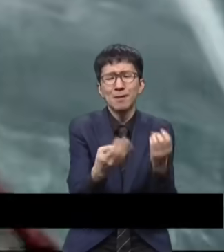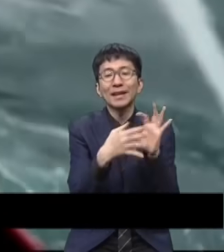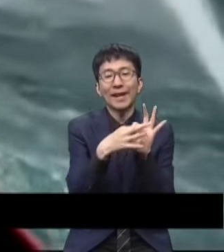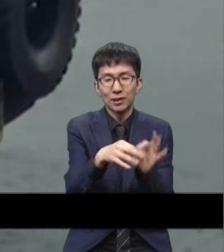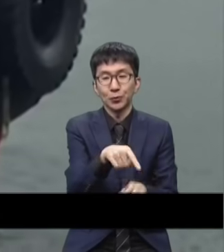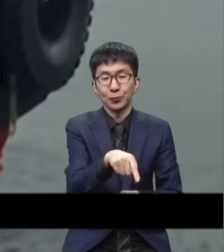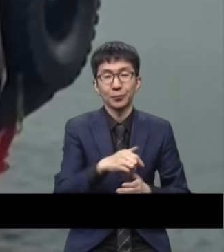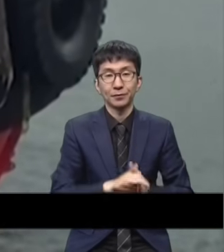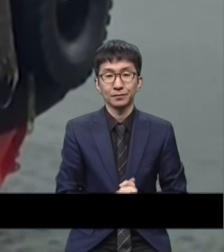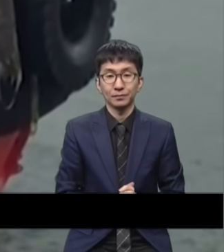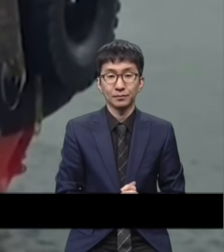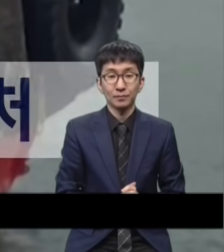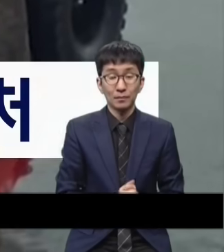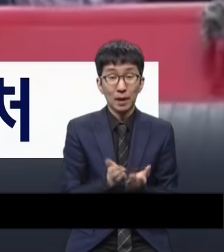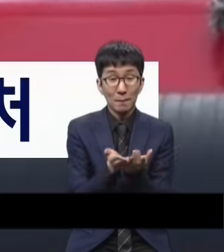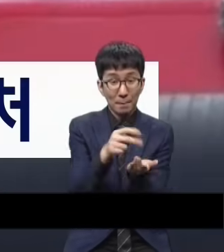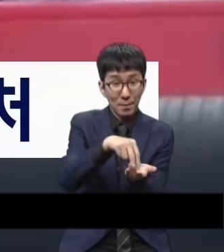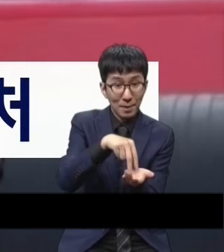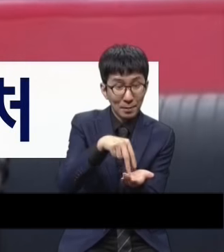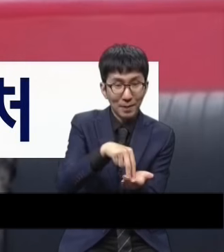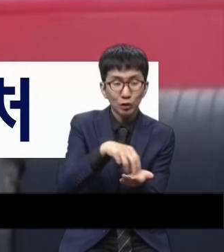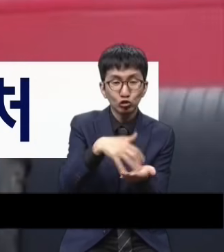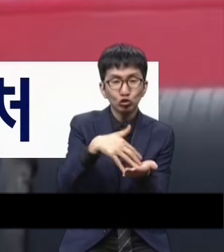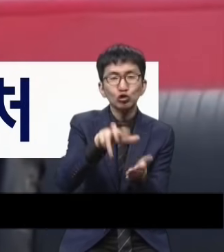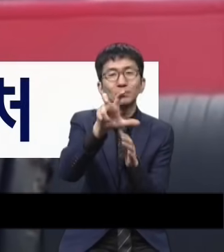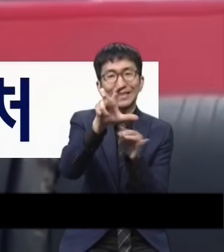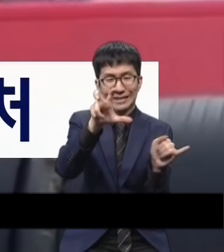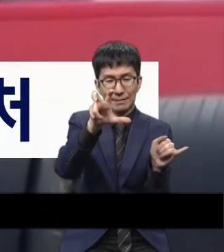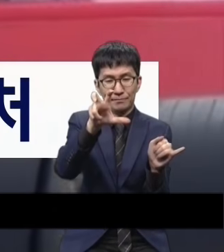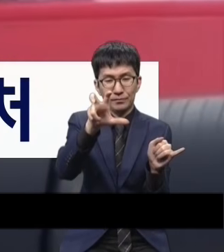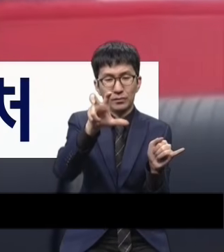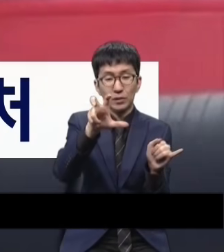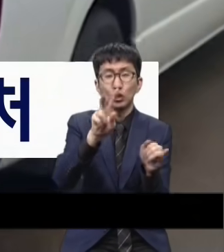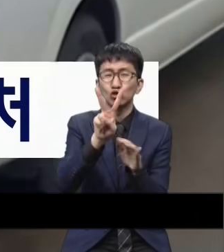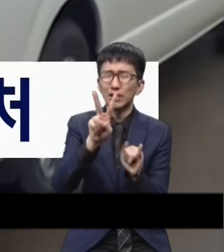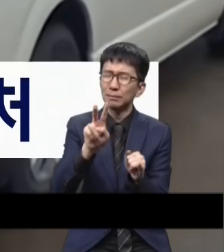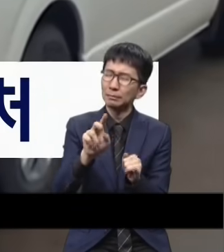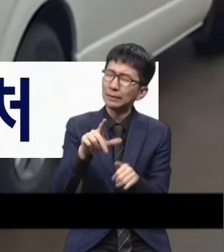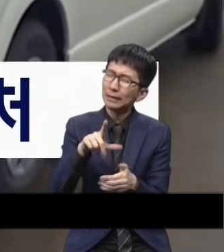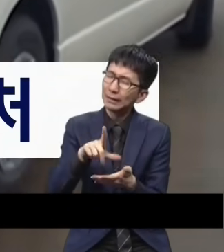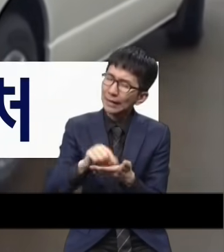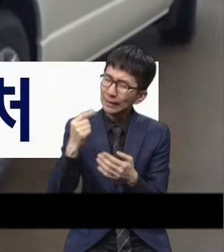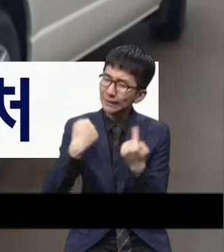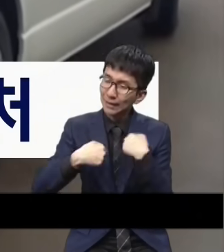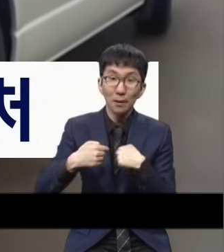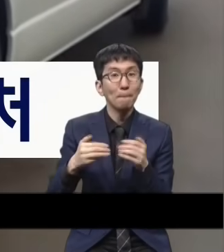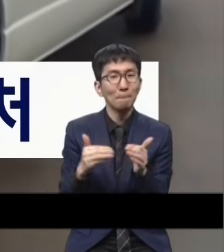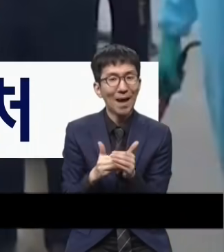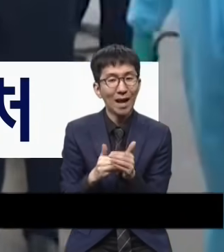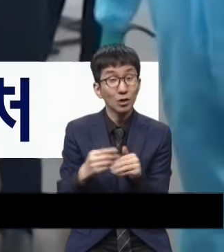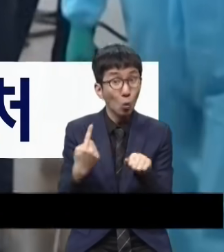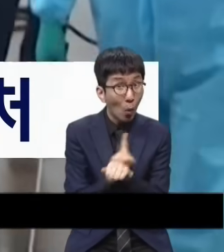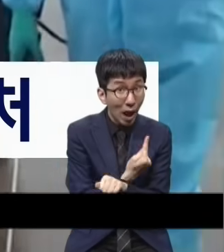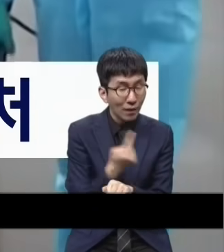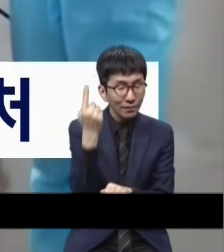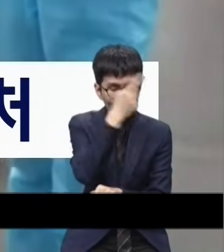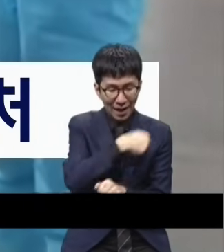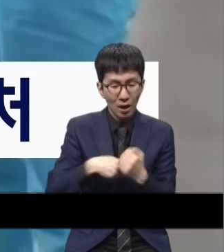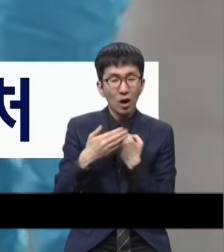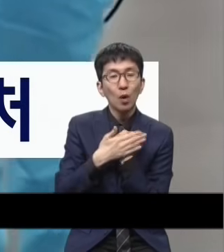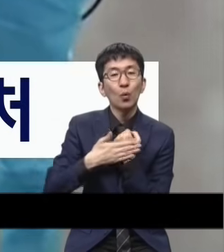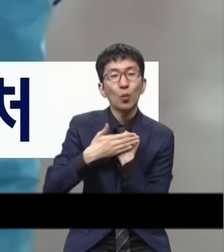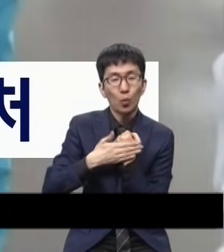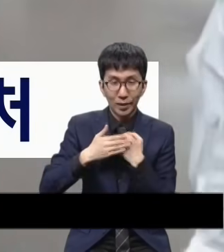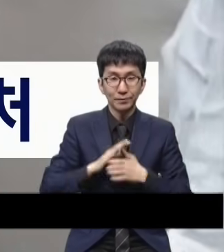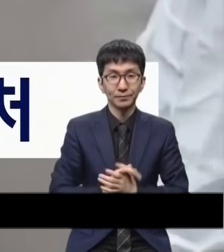번졌습니다. 배에 타고 있던 선원 25명은 2명이 가벼운 상처를 입었을 뿐 다행히 모두